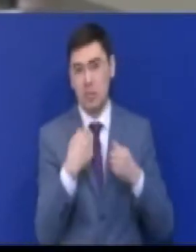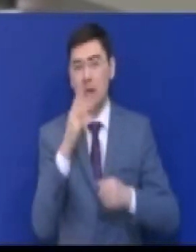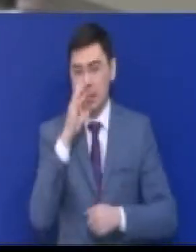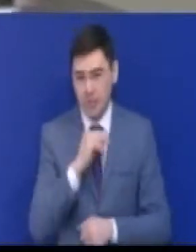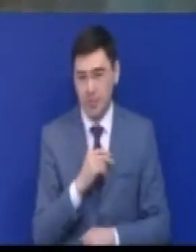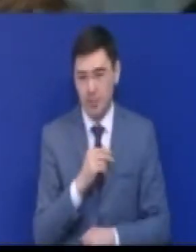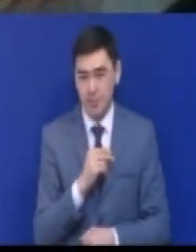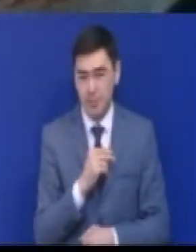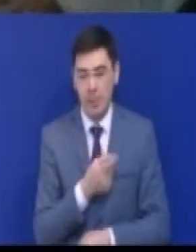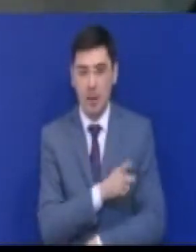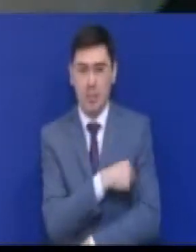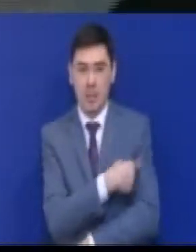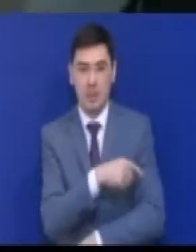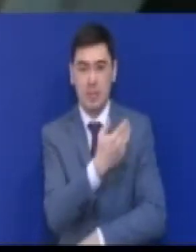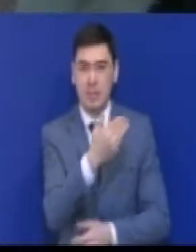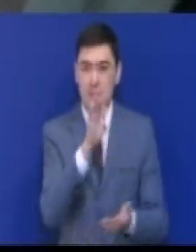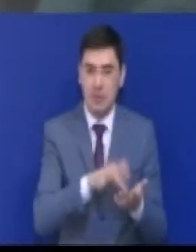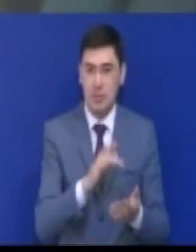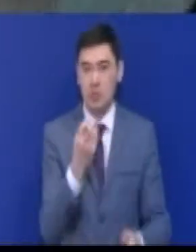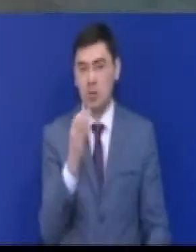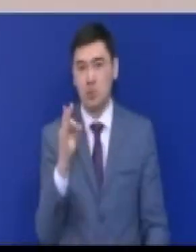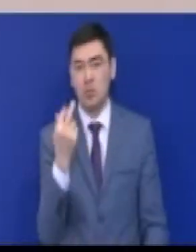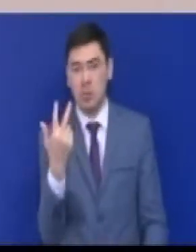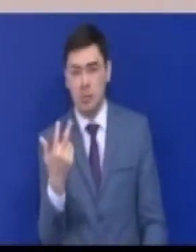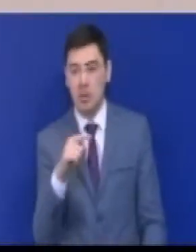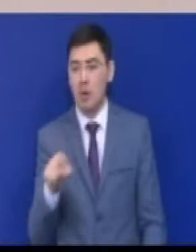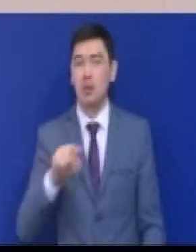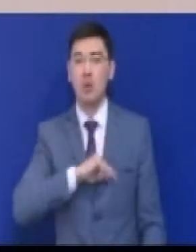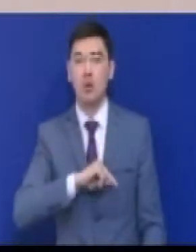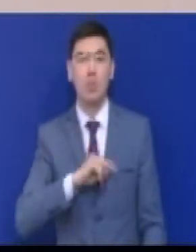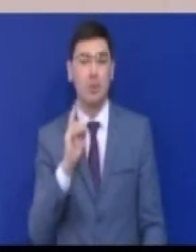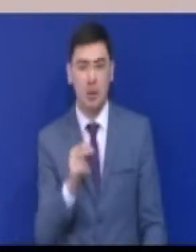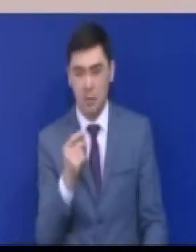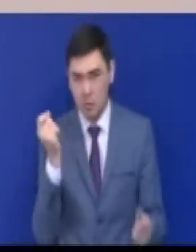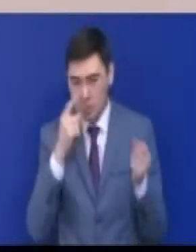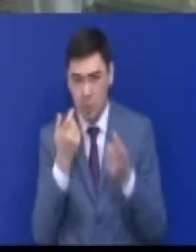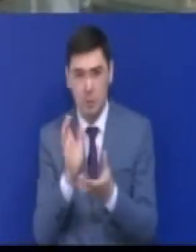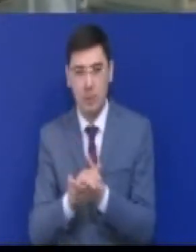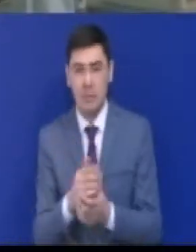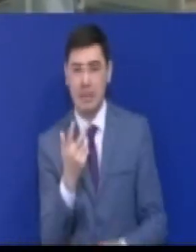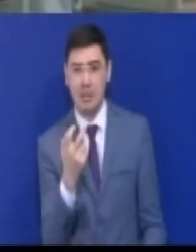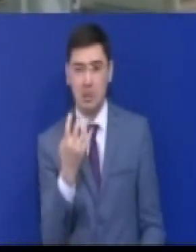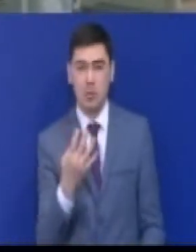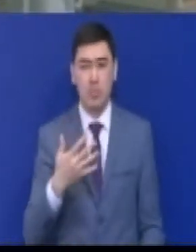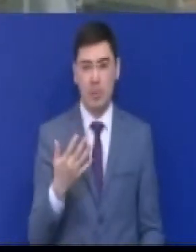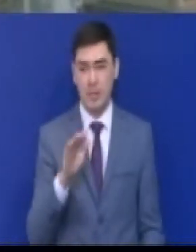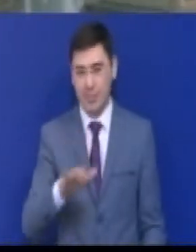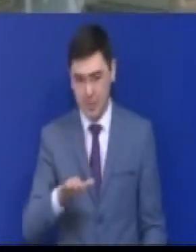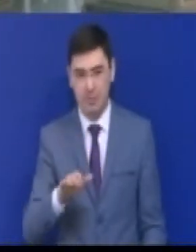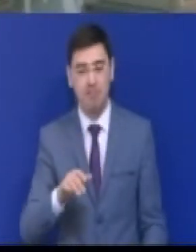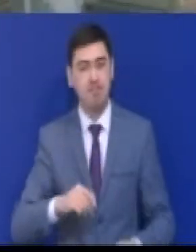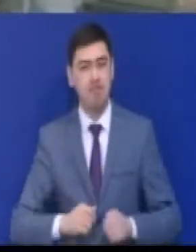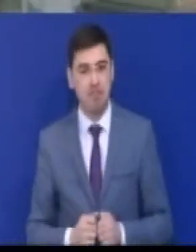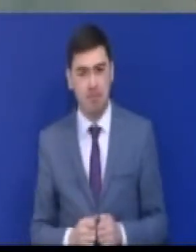қаламыздағы медициналық жедел жәрдем ауруханасының жұмысымен танысты. Емдеу орны 345 орынға есептелген.